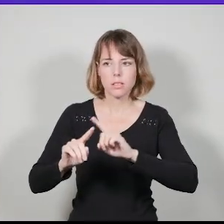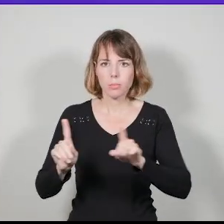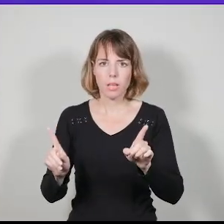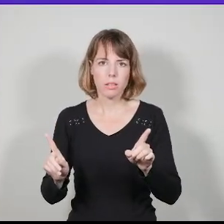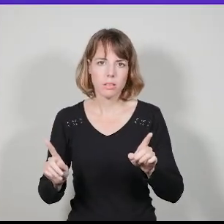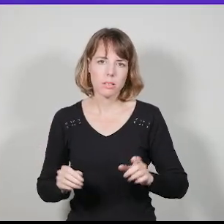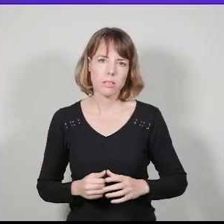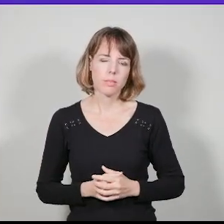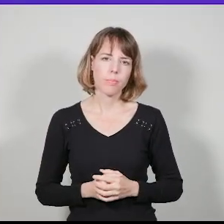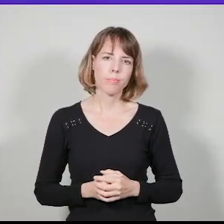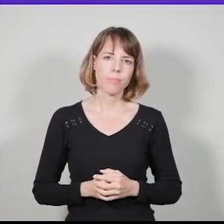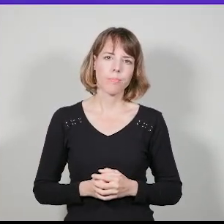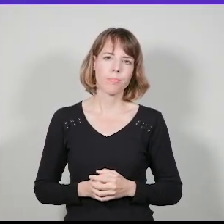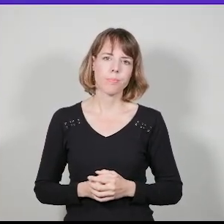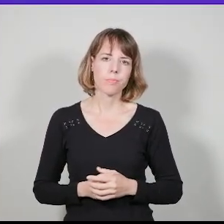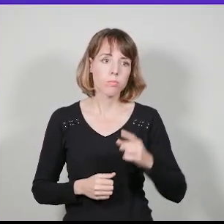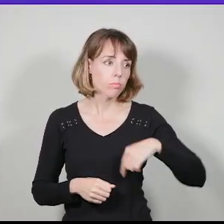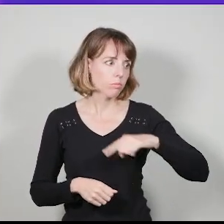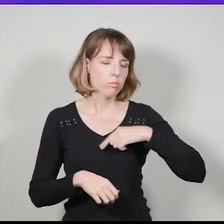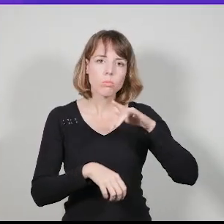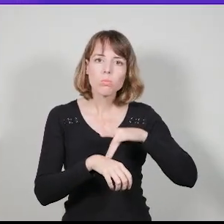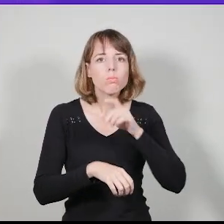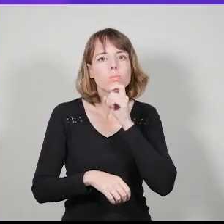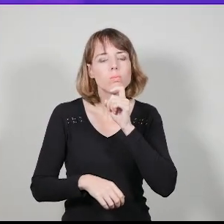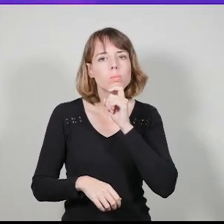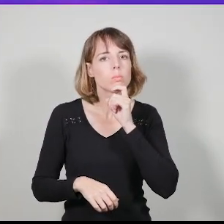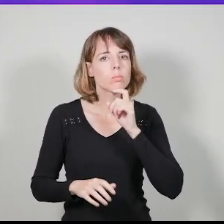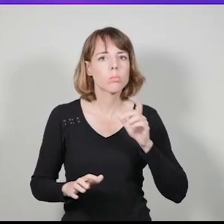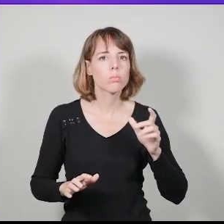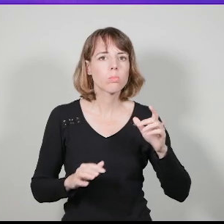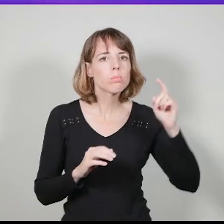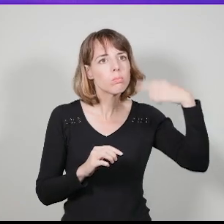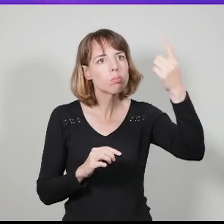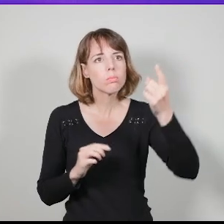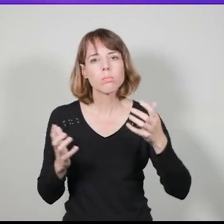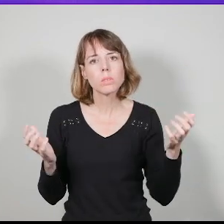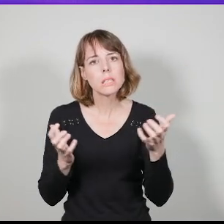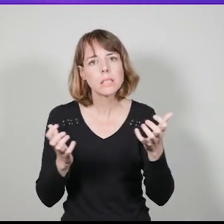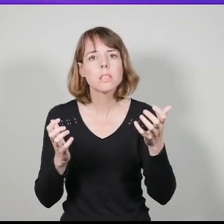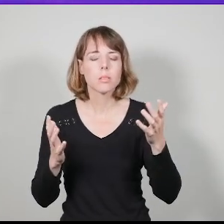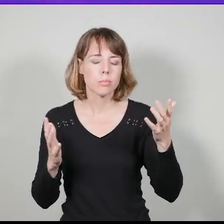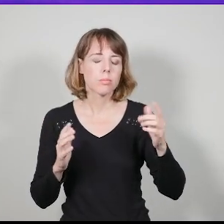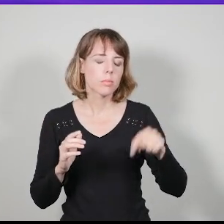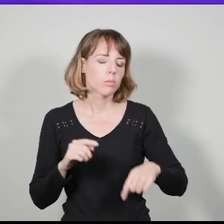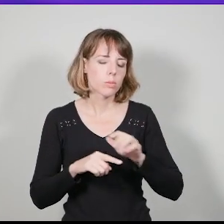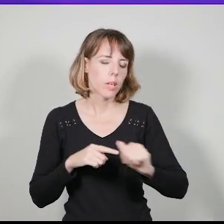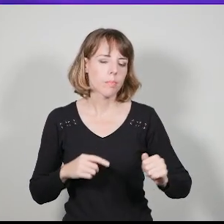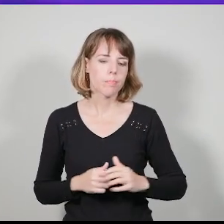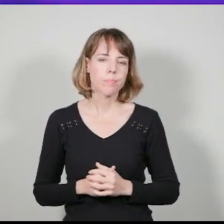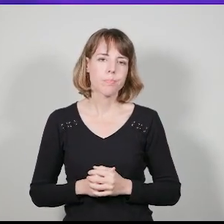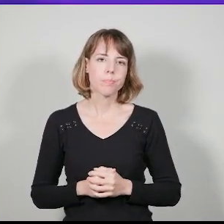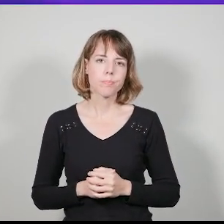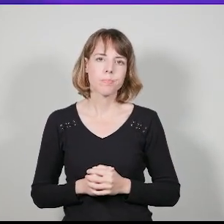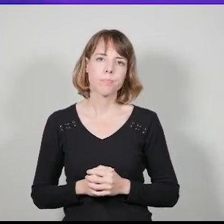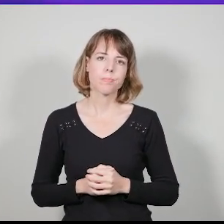Donc là, nous, on ne les a pas expérimentés, on aimerait bien le faire prochainement, mais on se doit de le faire, on ne peut pas le faire.